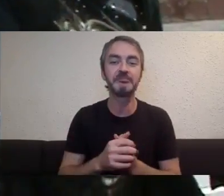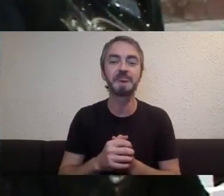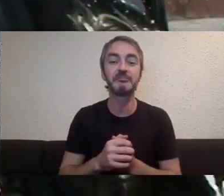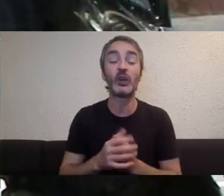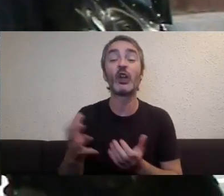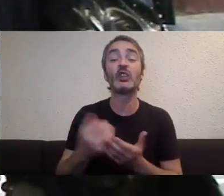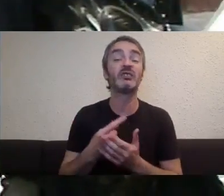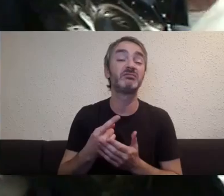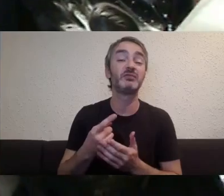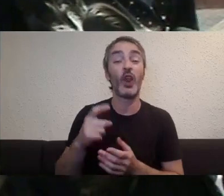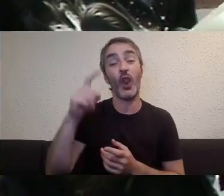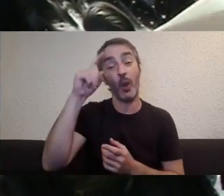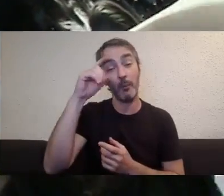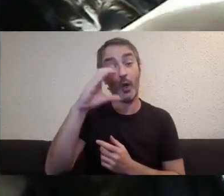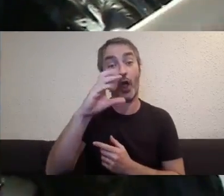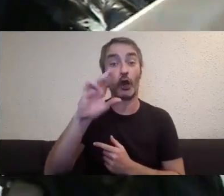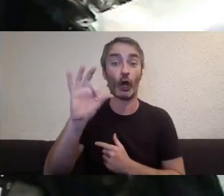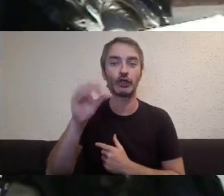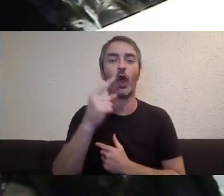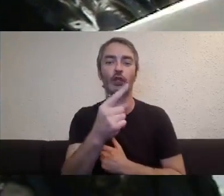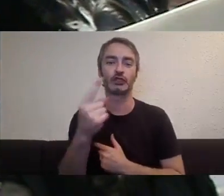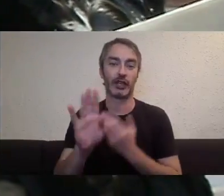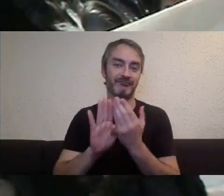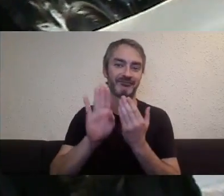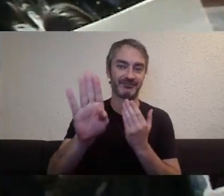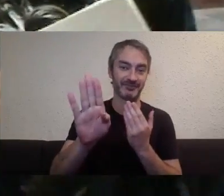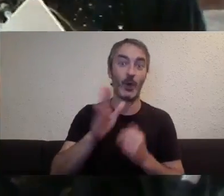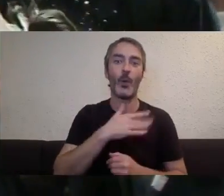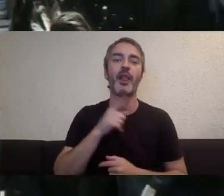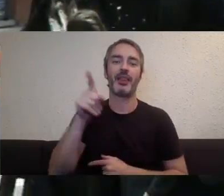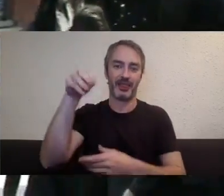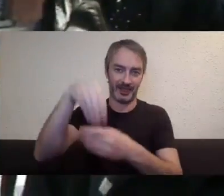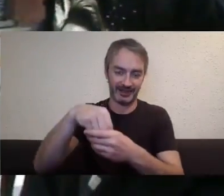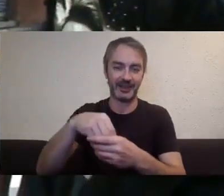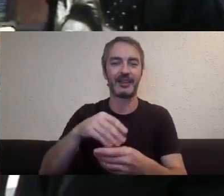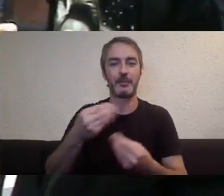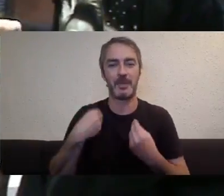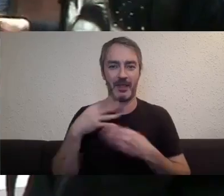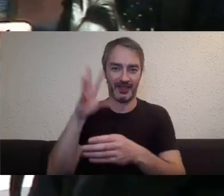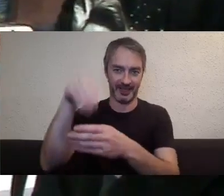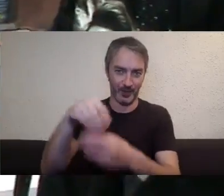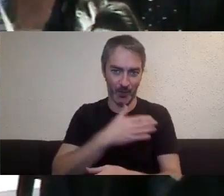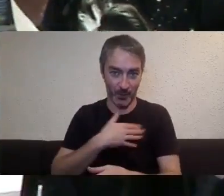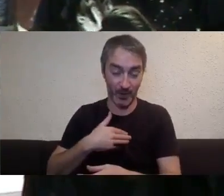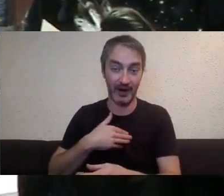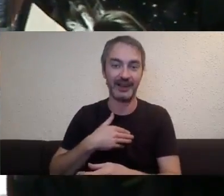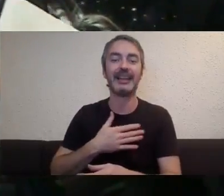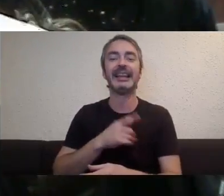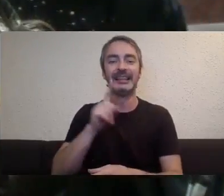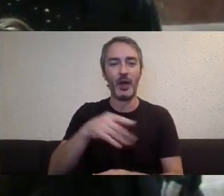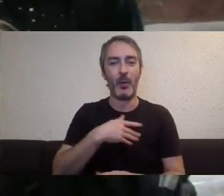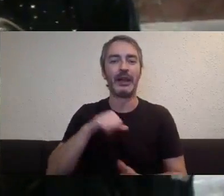gent era Cros 11 i va ser habitatge. Es va intentar fer un centre social, però no va donar